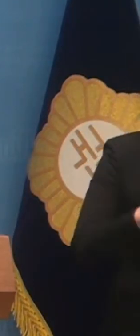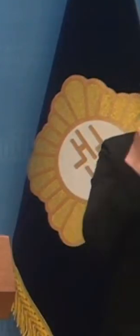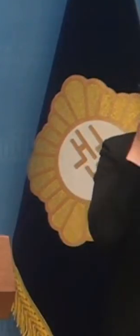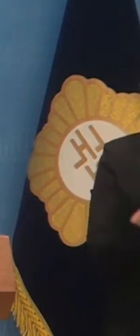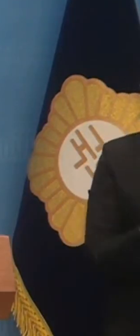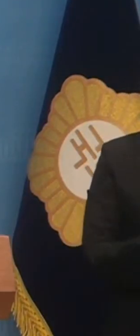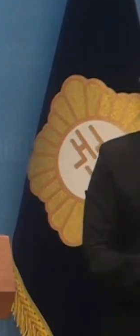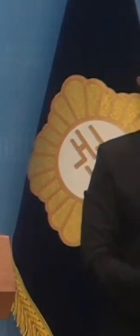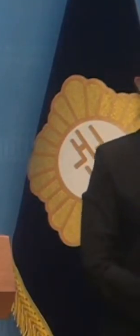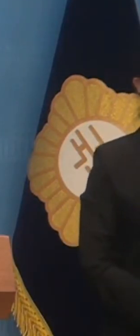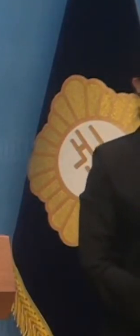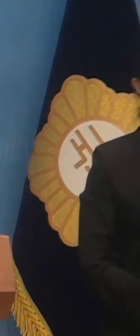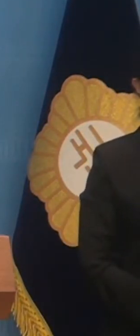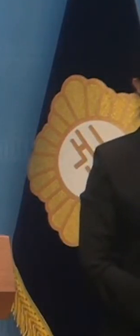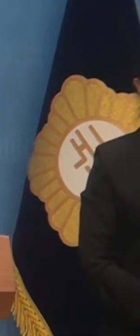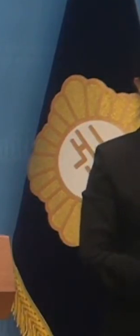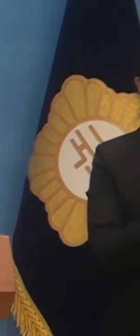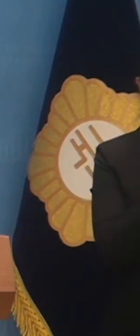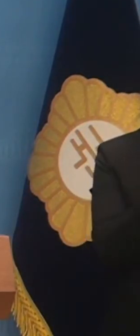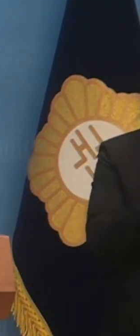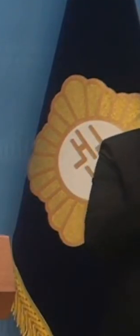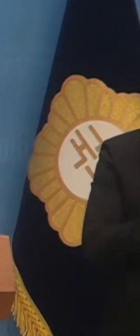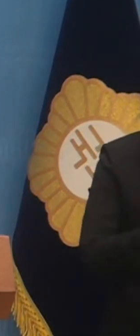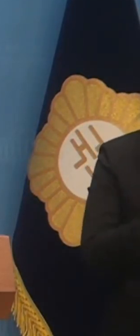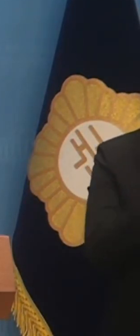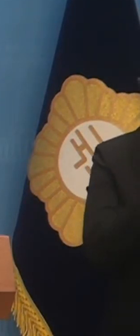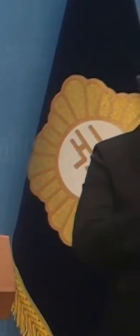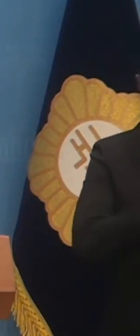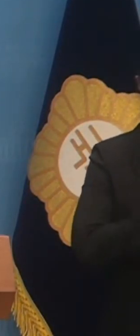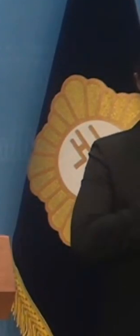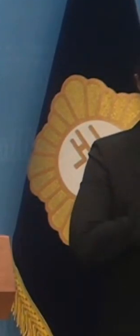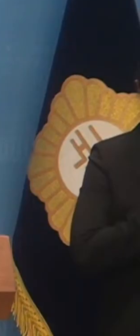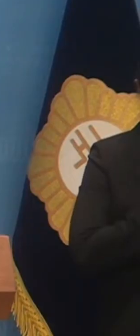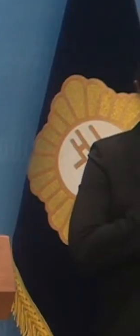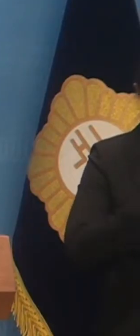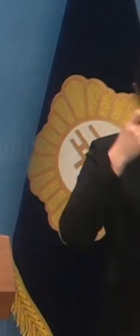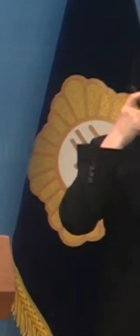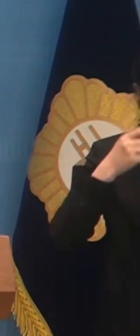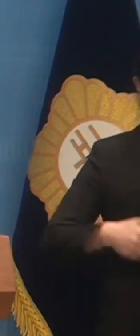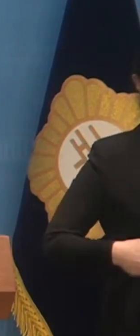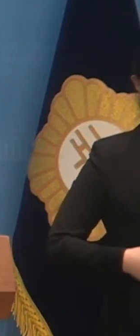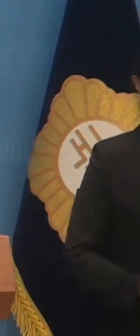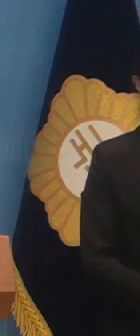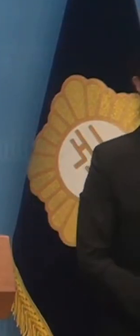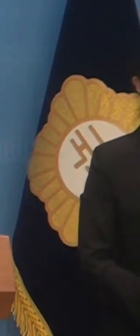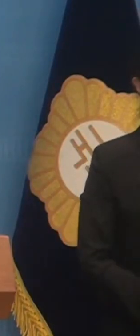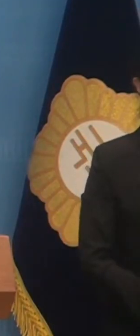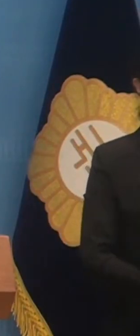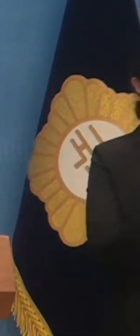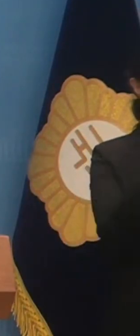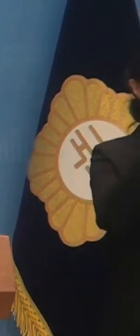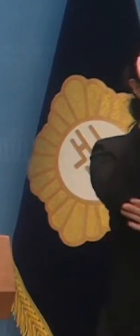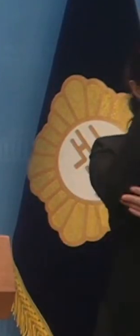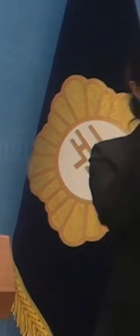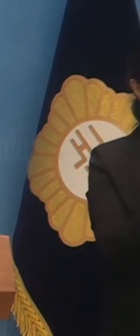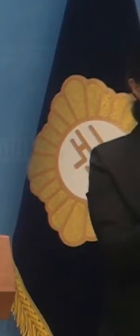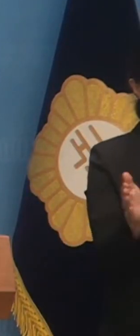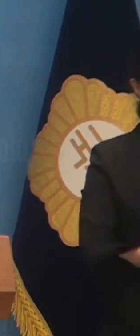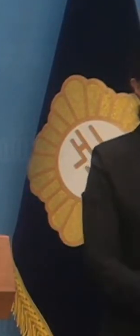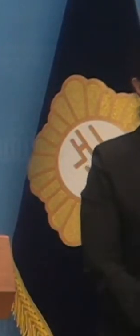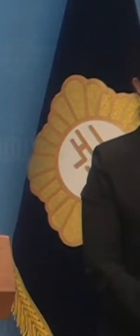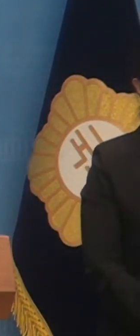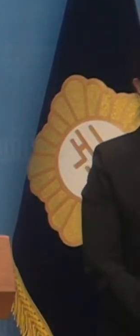응답하십시오. 그 어느 때보다 엄중한 각오로 임할 것을 강력히 촉구합니다. 두 번째 브리핑